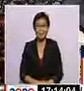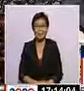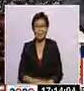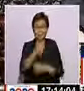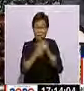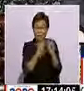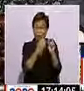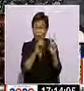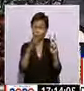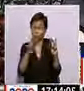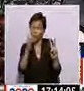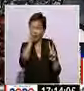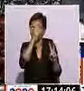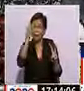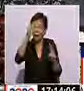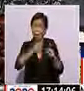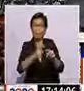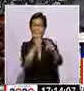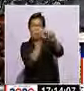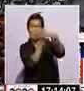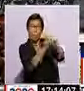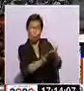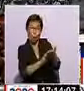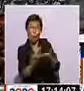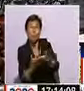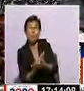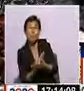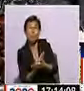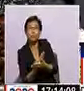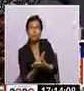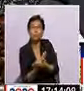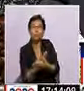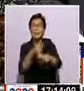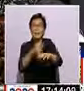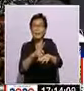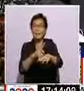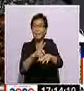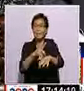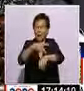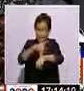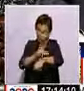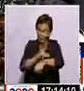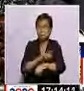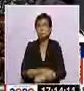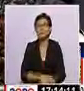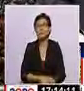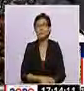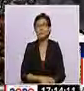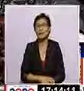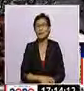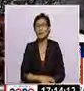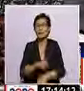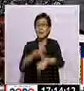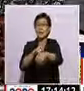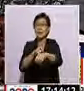Tahun hadapan, kerajaan akan membina beberapa sekolah baru di Langkawi,